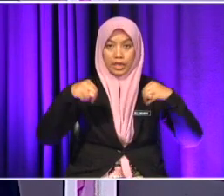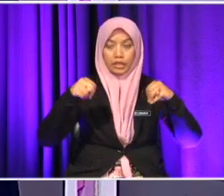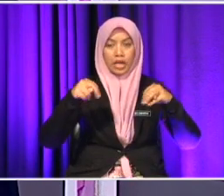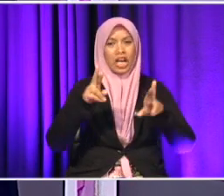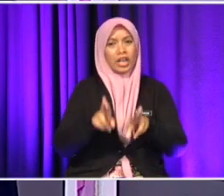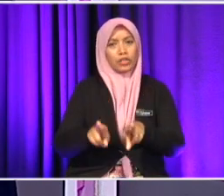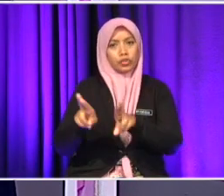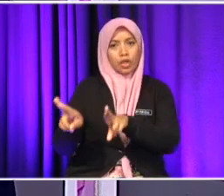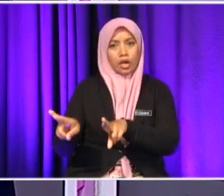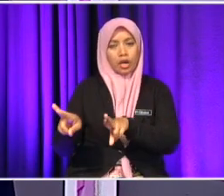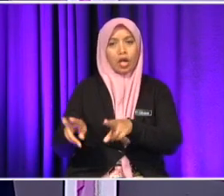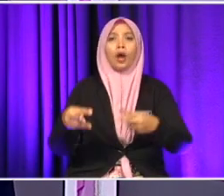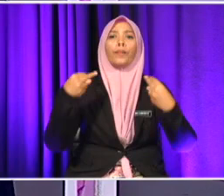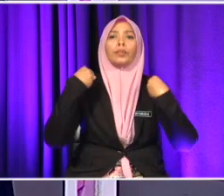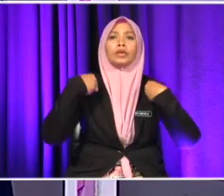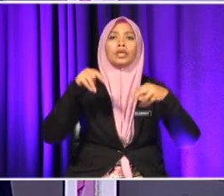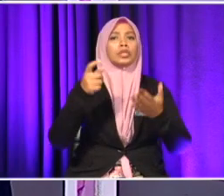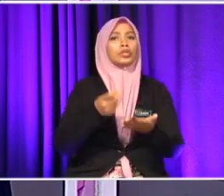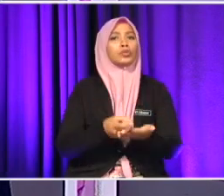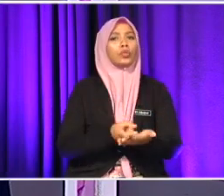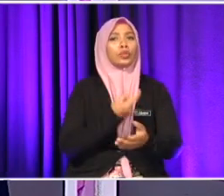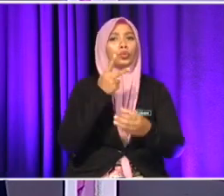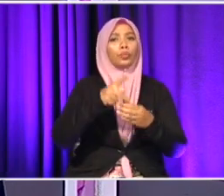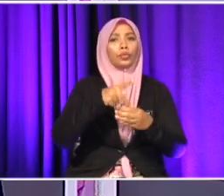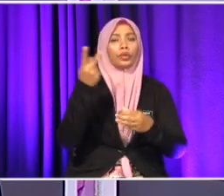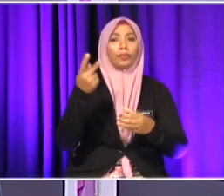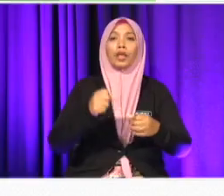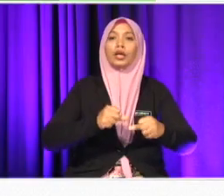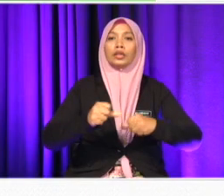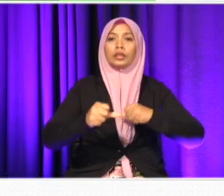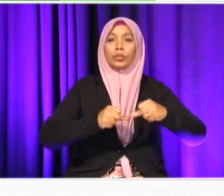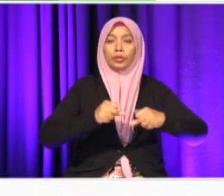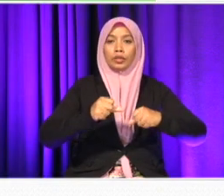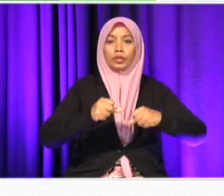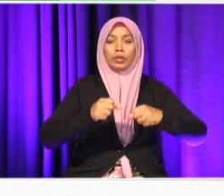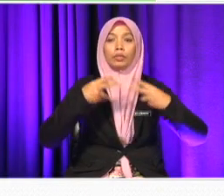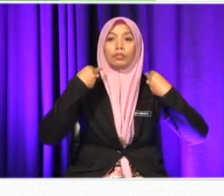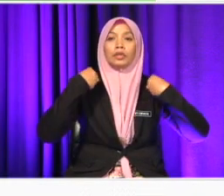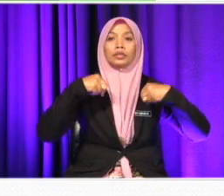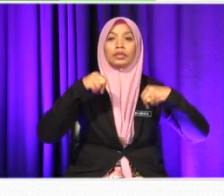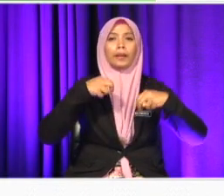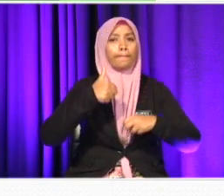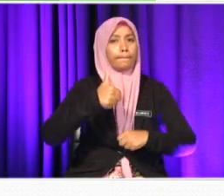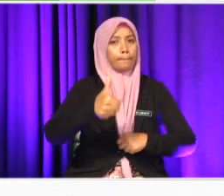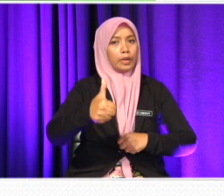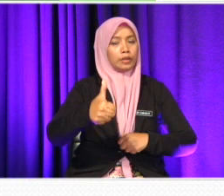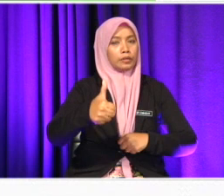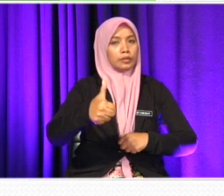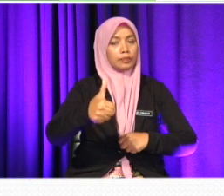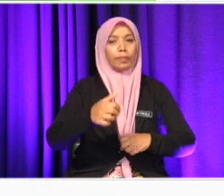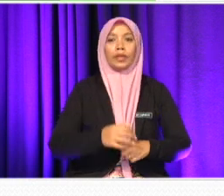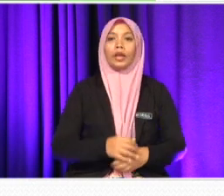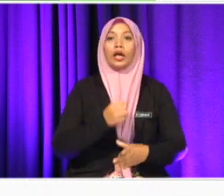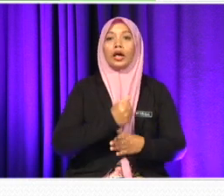merancang eee pemasaran sesuatu produk jadi activity masa yang berkesan dapat mencipta permintaan bagi produk atau